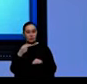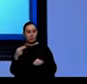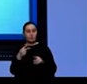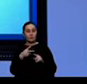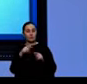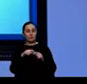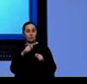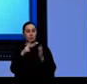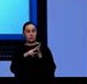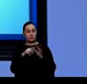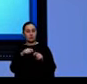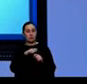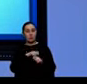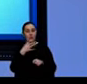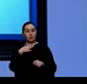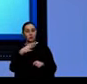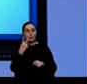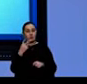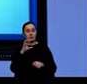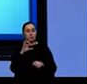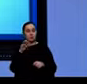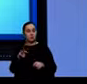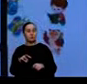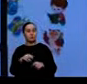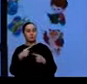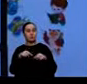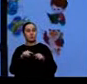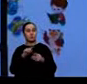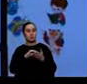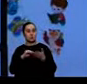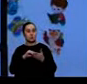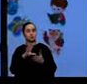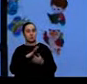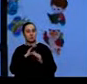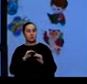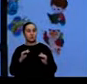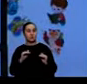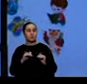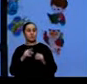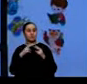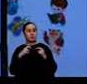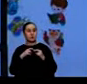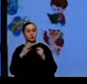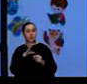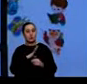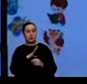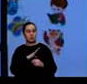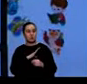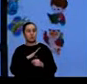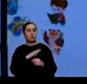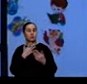тең 8 метр 42 сантиметрге. Шунда яздыңыз мы болажанлар? Текшіріп алдыңыз